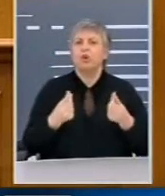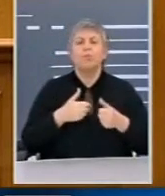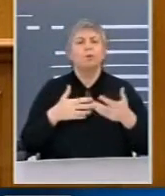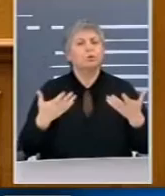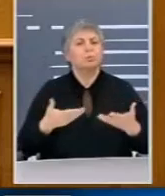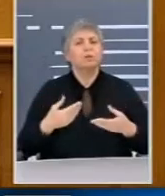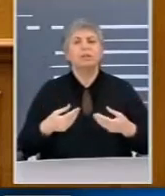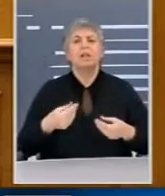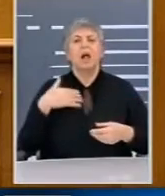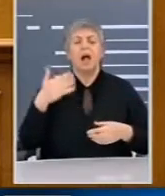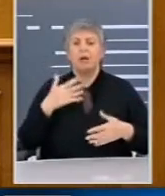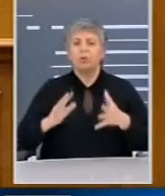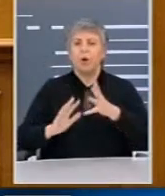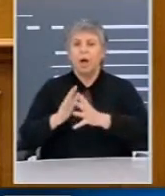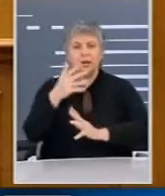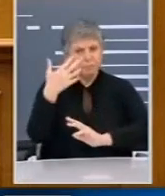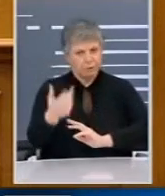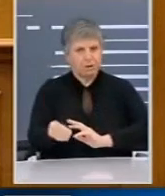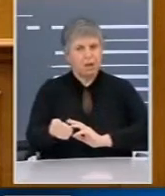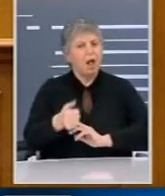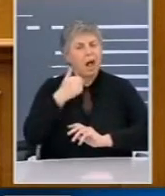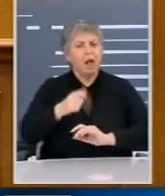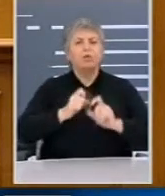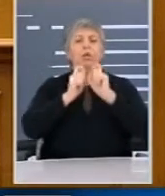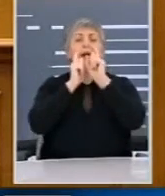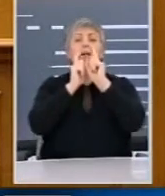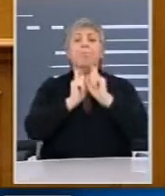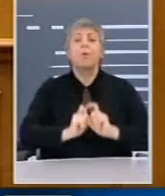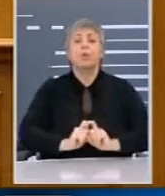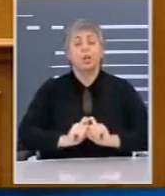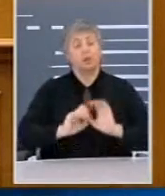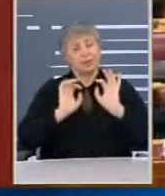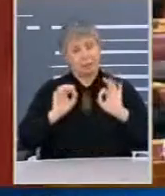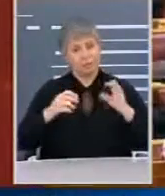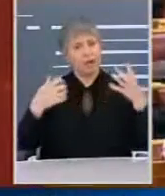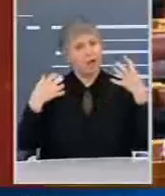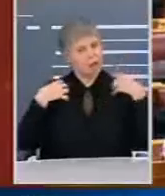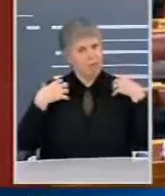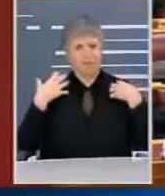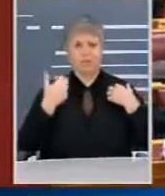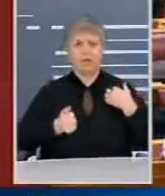τρόπους για μια νέα ανάπτυξη. Είναι υποχρεωσή σου και είναι και δικιά μας ευθύνη.